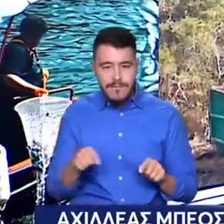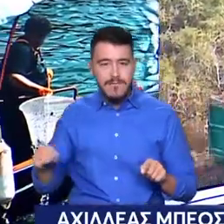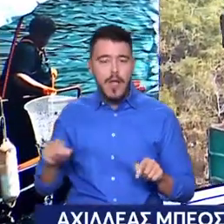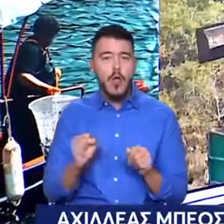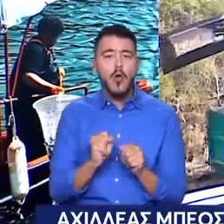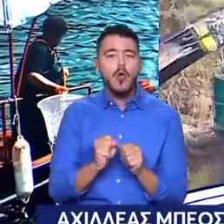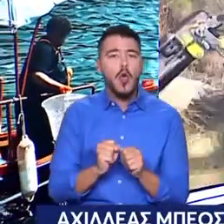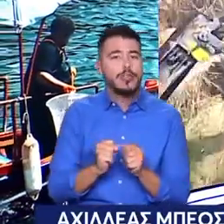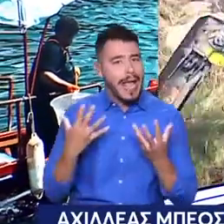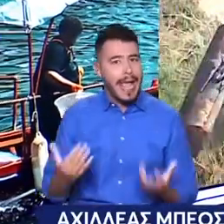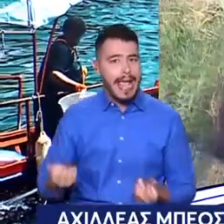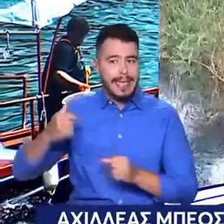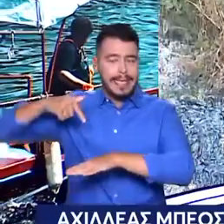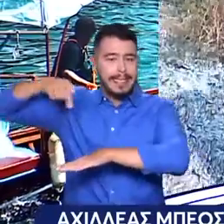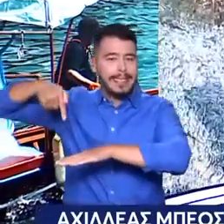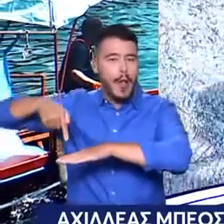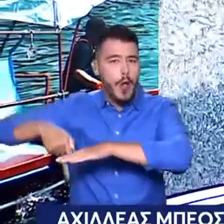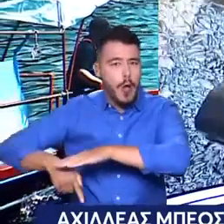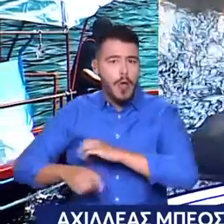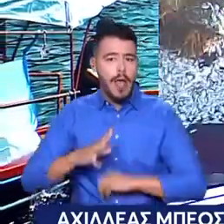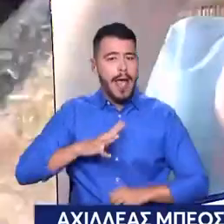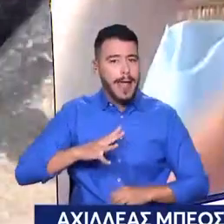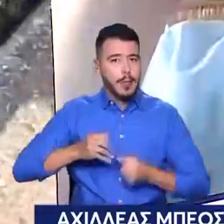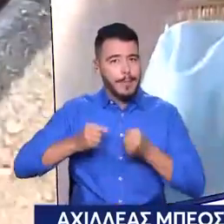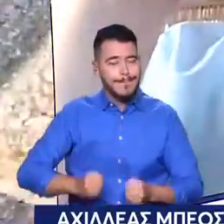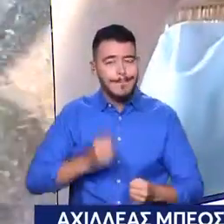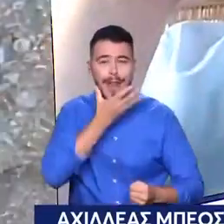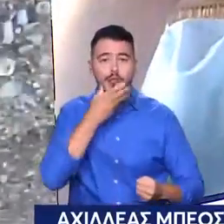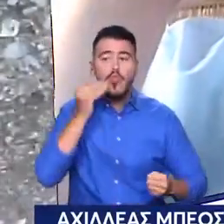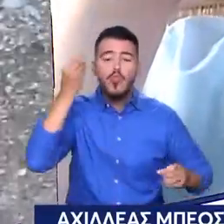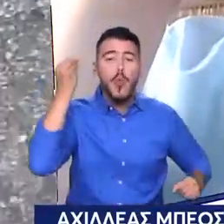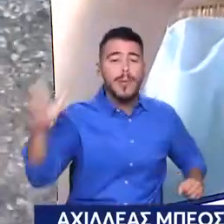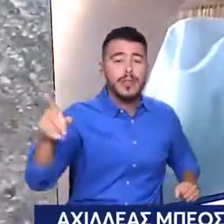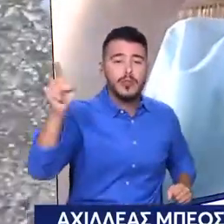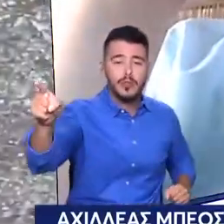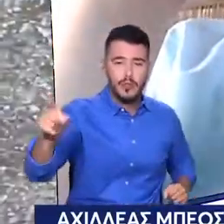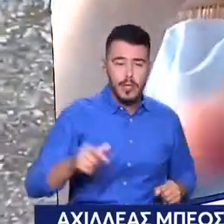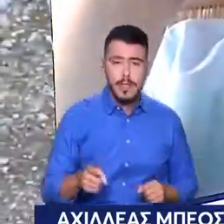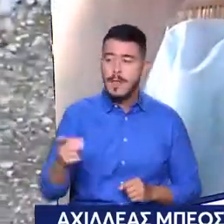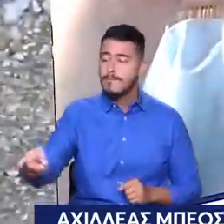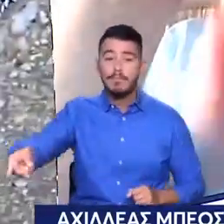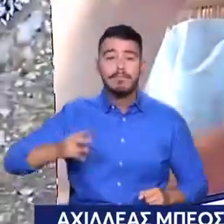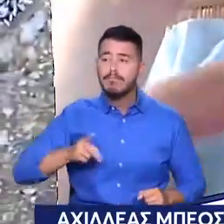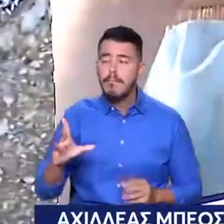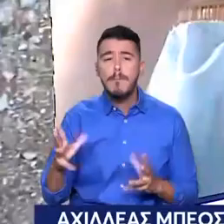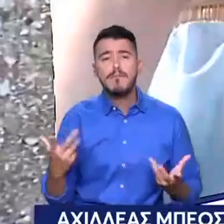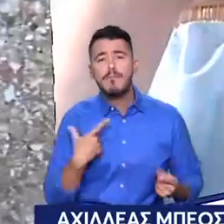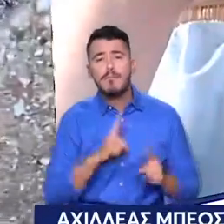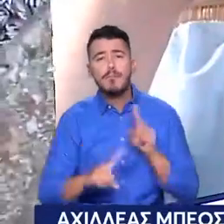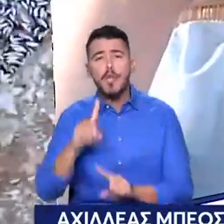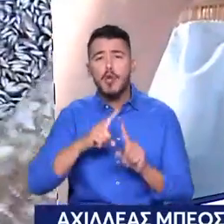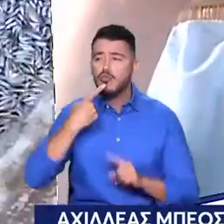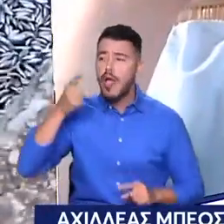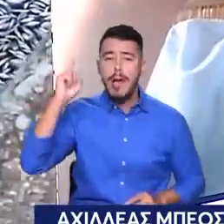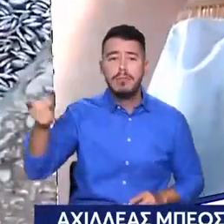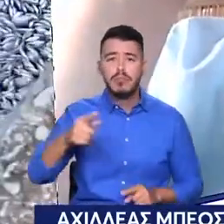είναι και κατοικημένη περιοχή. Ντροπή τους να μας πει ο εργολάβος από ποιον πήρε εντολή.